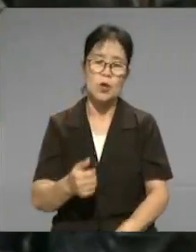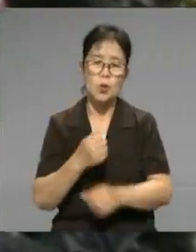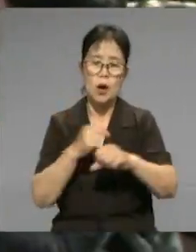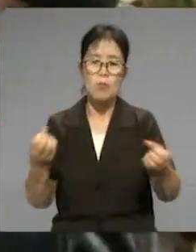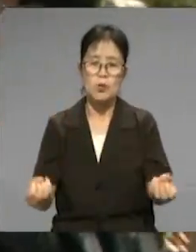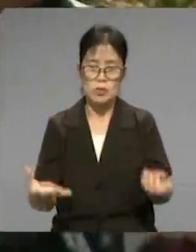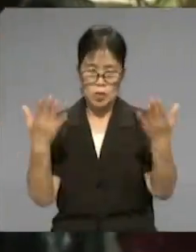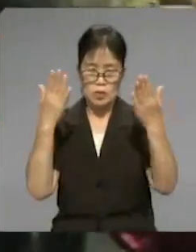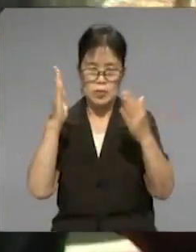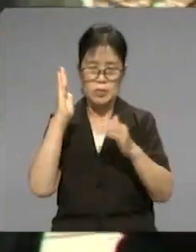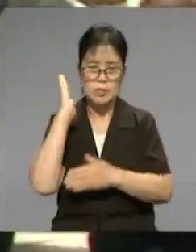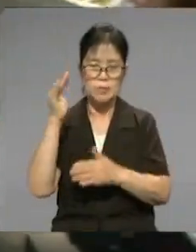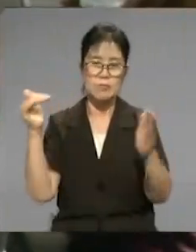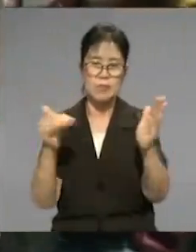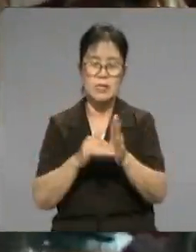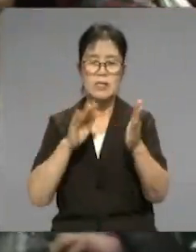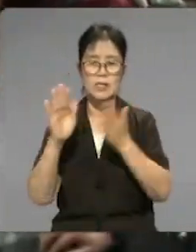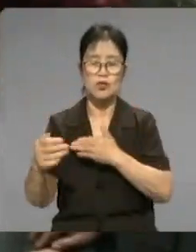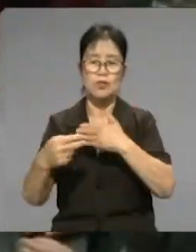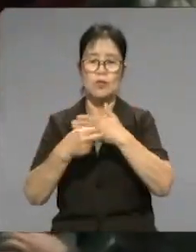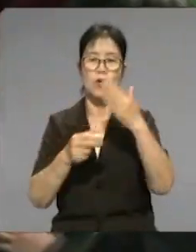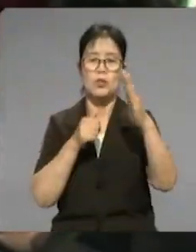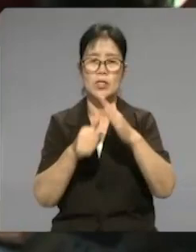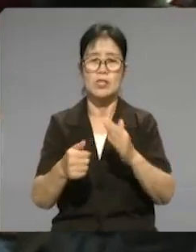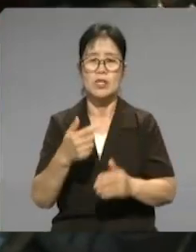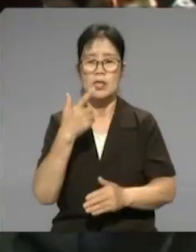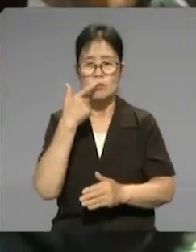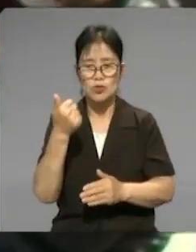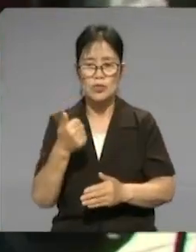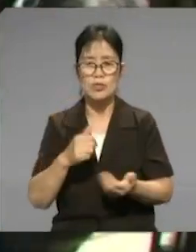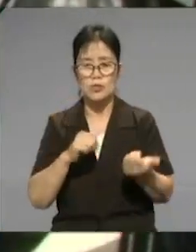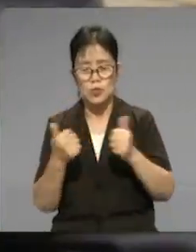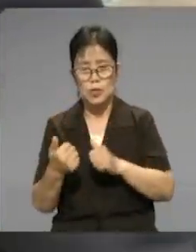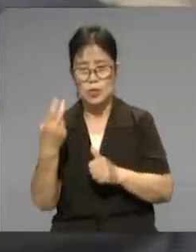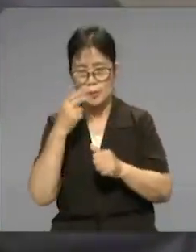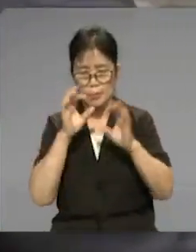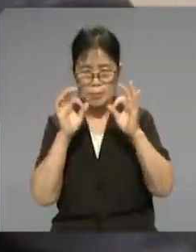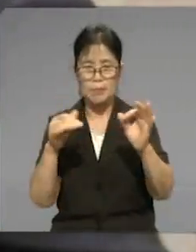광복절 경축식을 마친 후 병원을 찾아 부친의 임종을 지켰습니다.